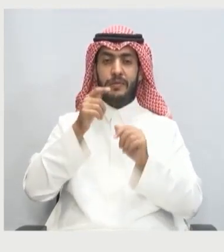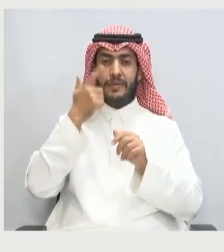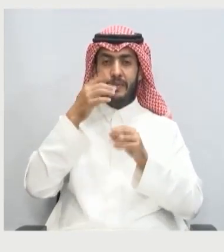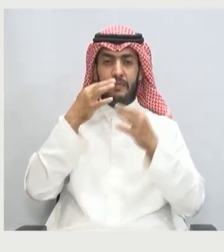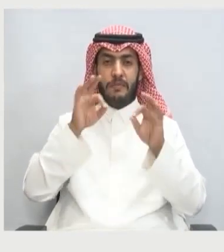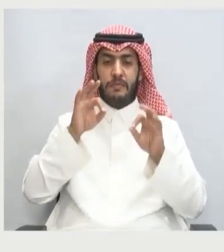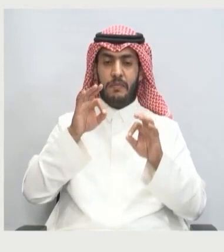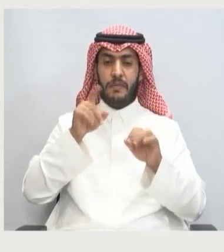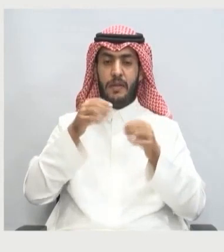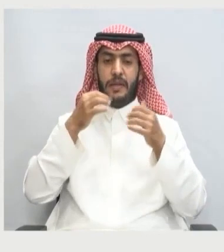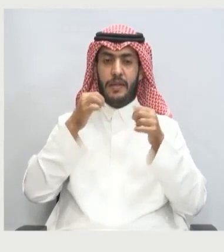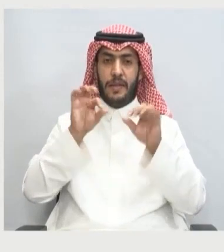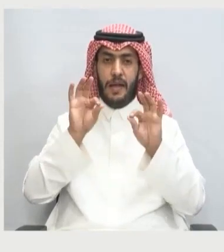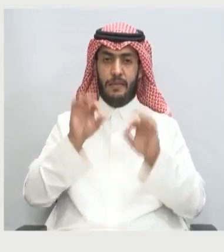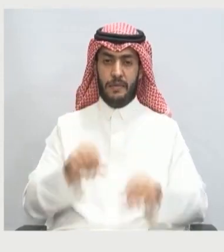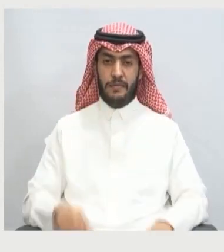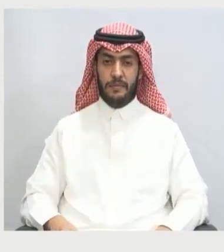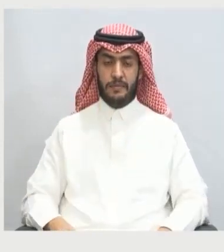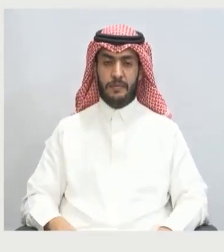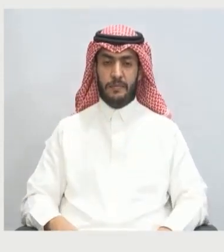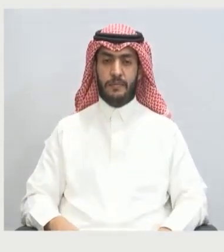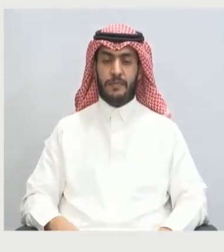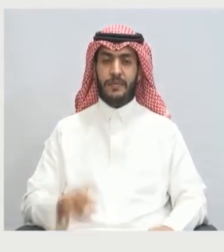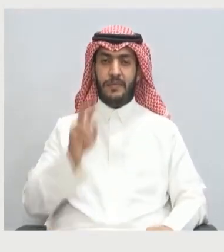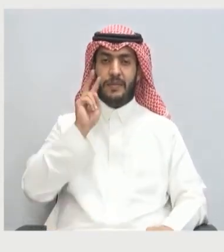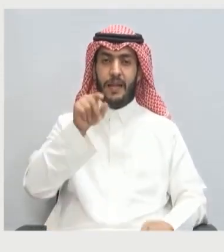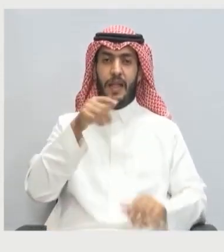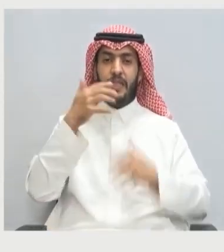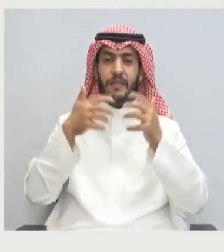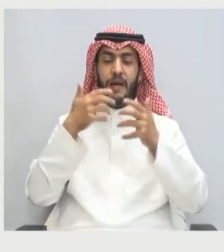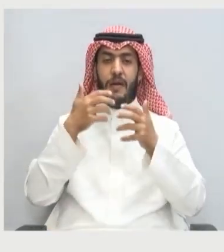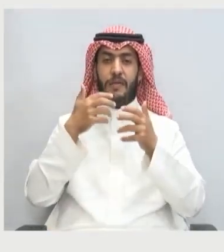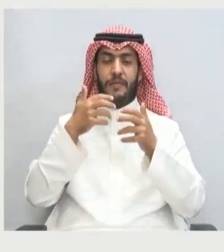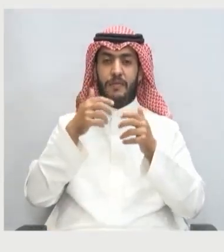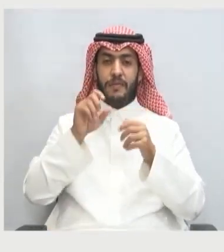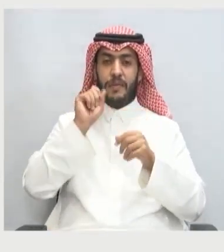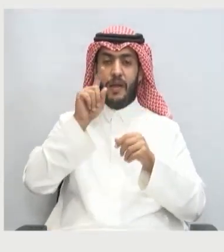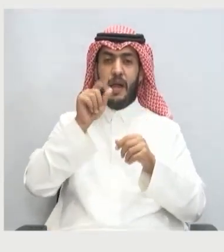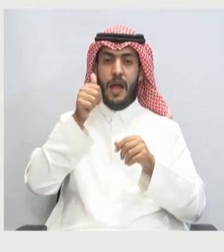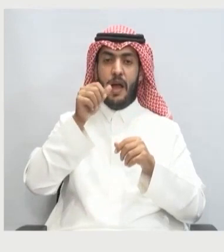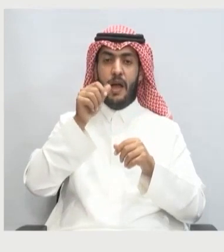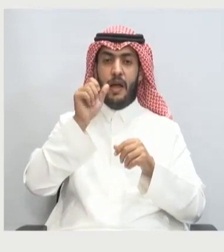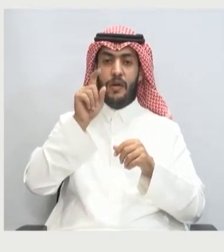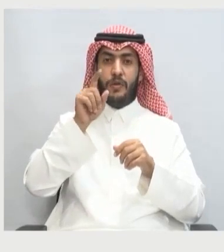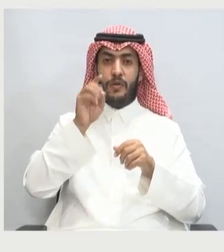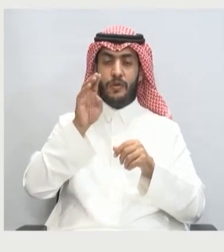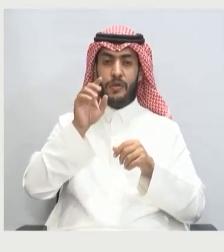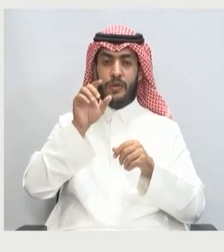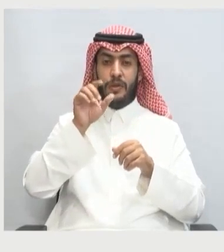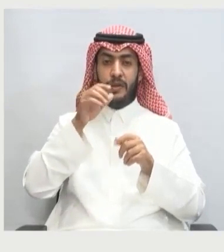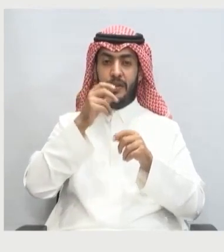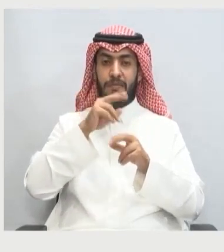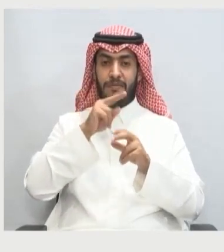شائعه كثيرا انظر لهذا التفاعل اول اكسيد النيتروجين مع الهيدروجين